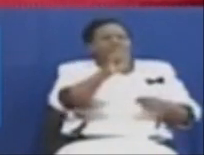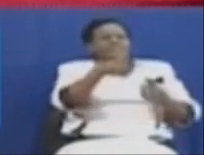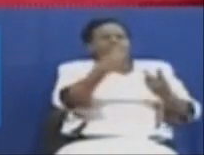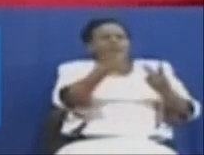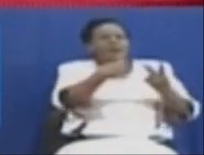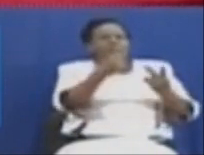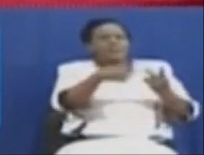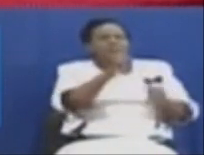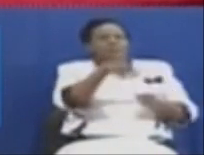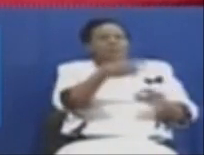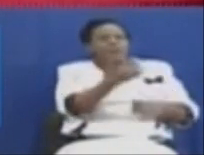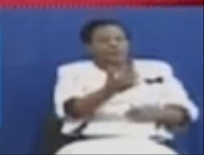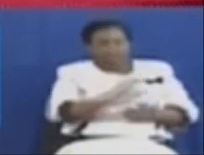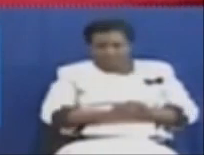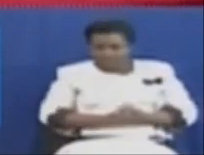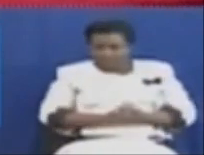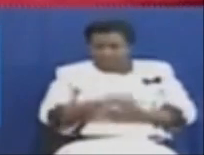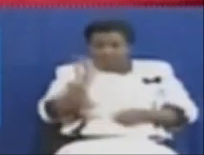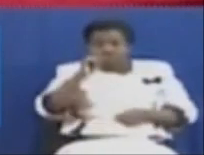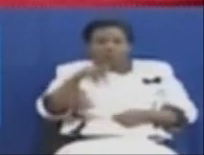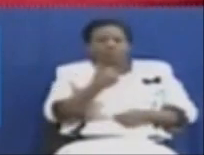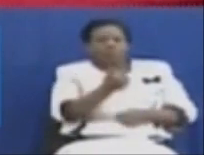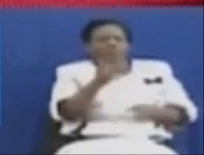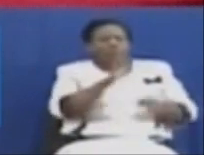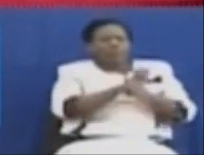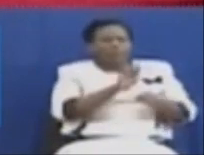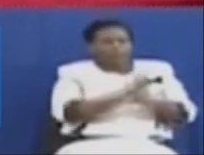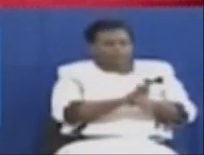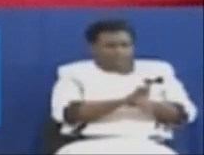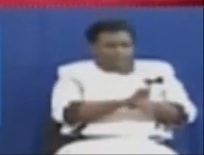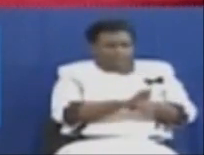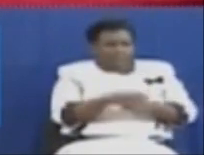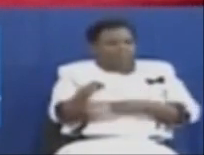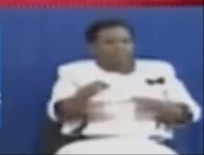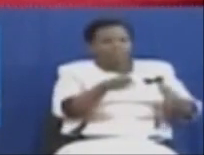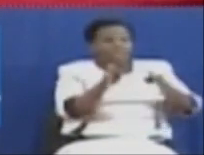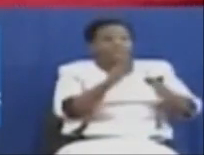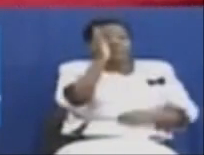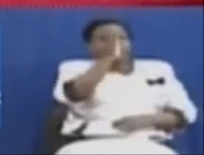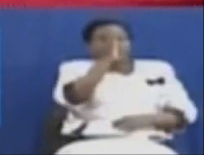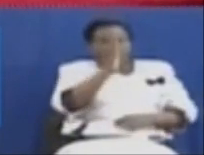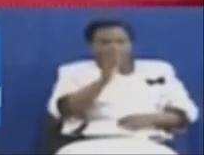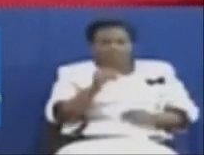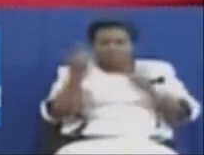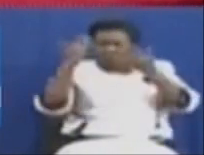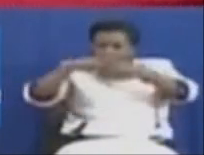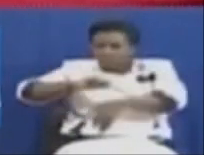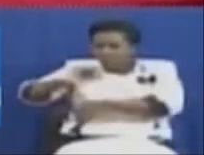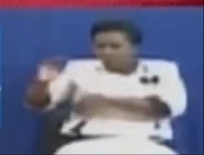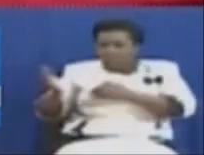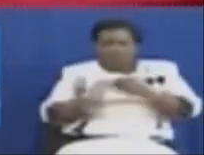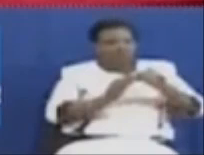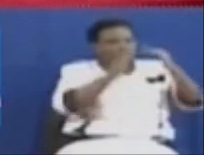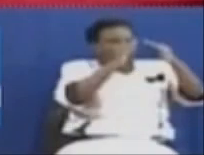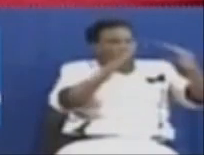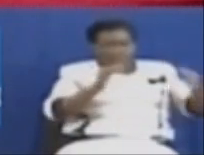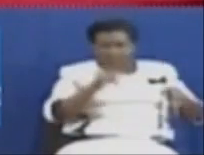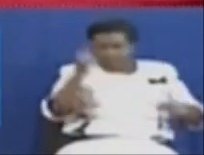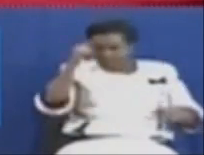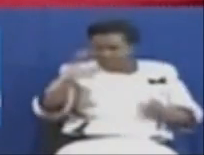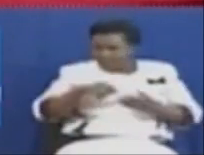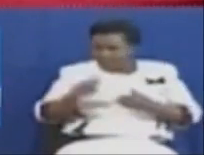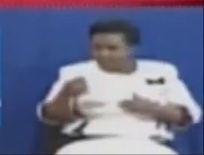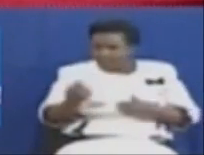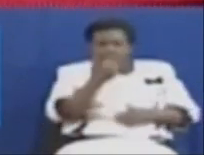zinapokiukwa, serikali inaweza kumshtaki mzazi na kuchukua hatua, ikiwa ni pamoja na faini isiyozidi milioni 5 na